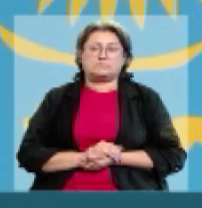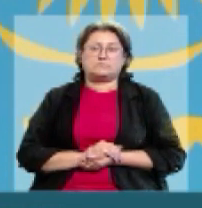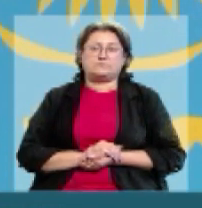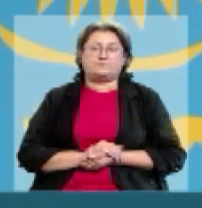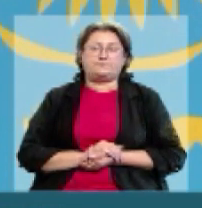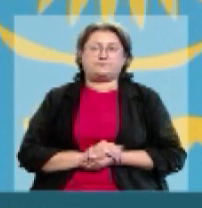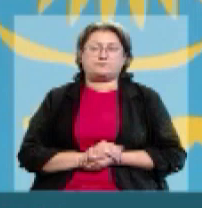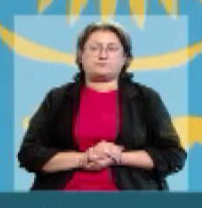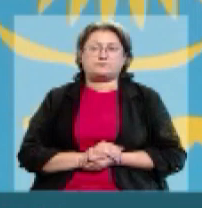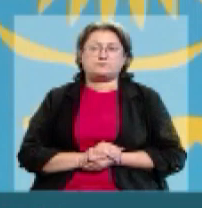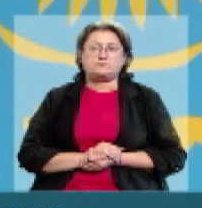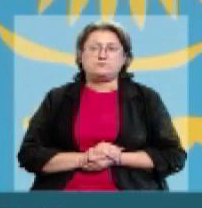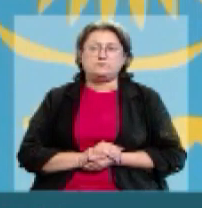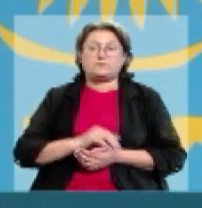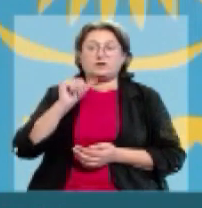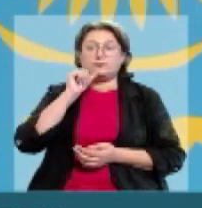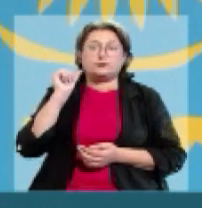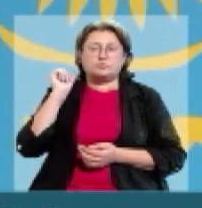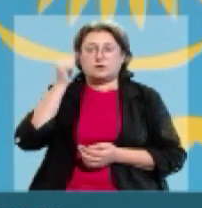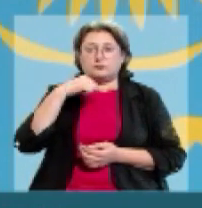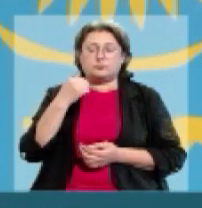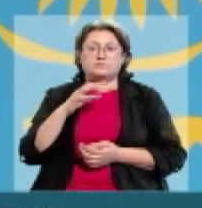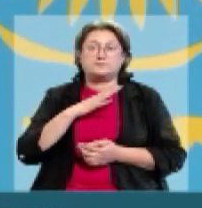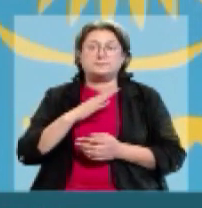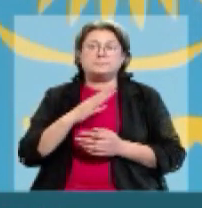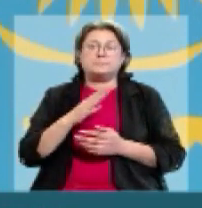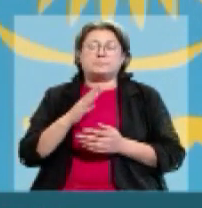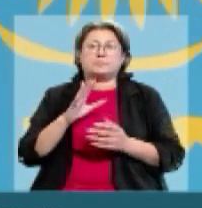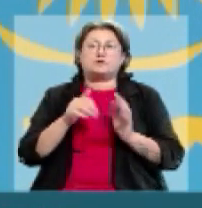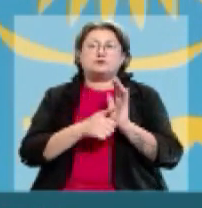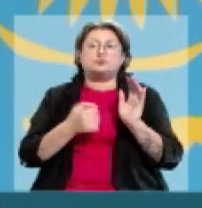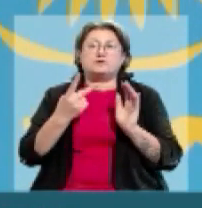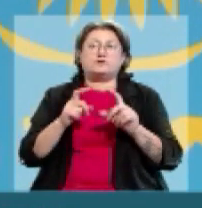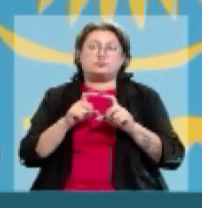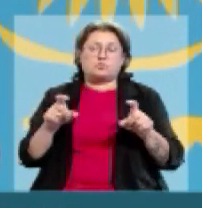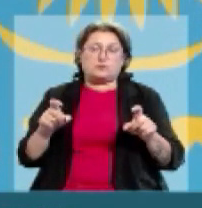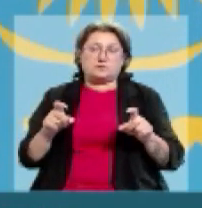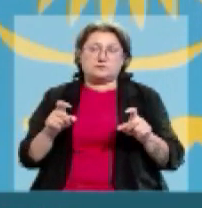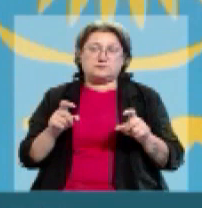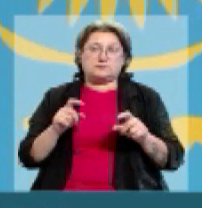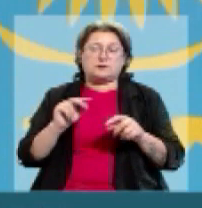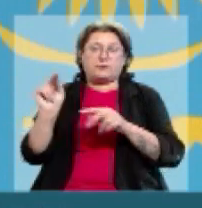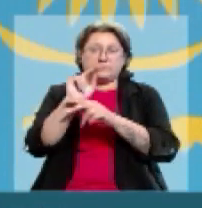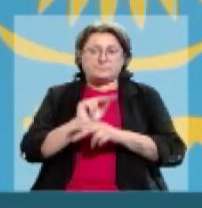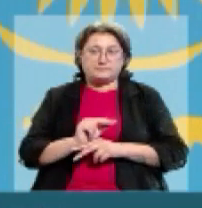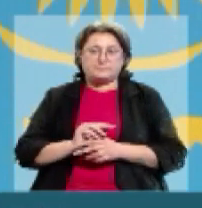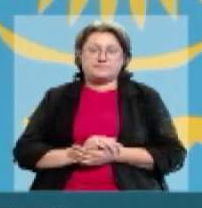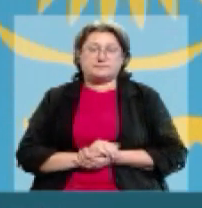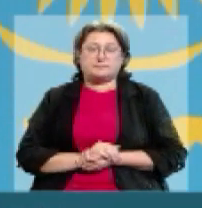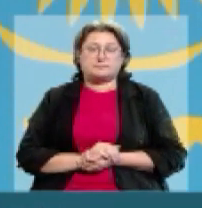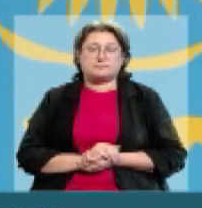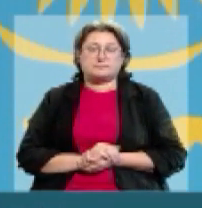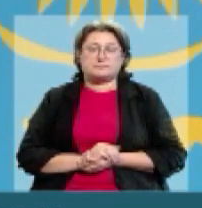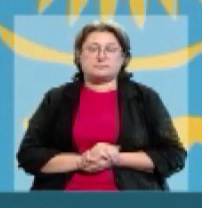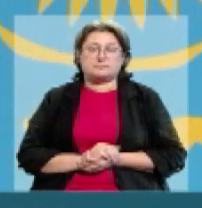жалпы білім беру заманауи тәсілдерін қолдану, мына жаңа біз көрдік, мына VR сияқты, тағы STEM Lab